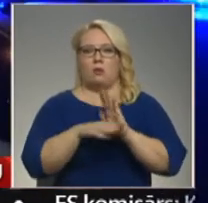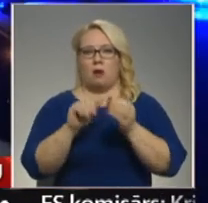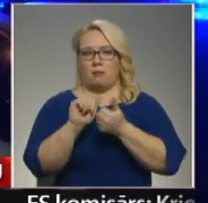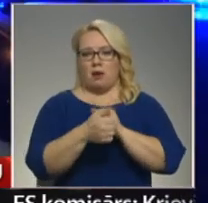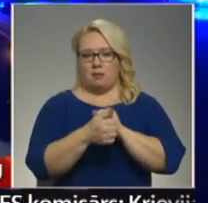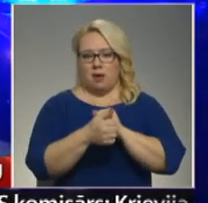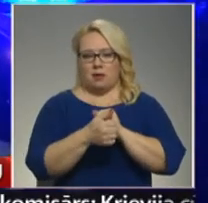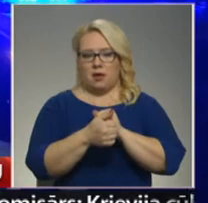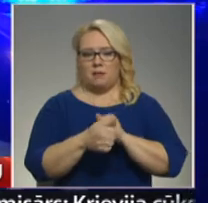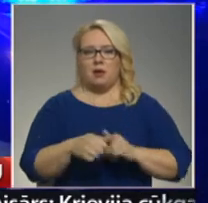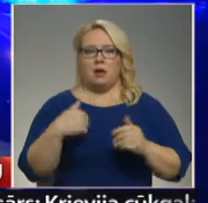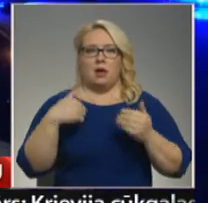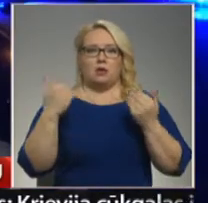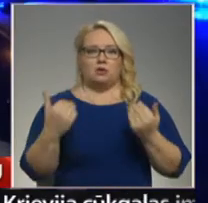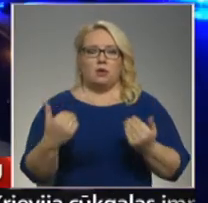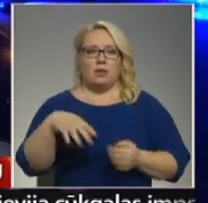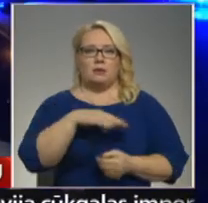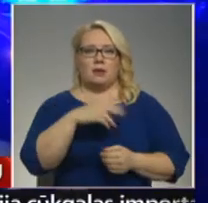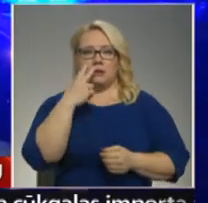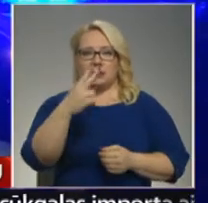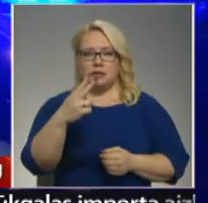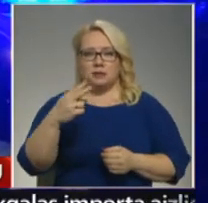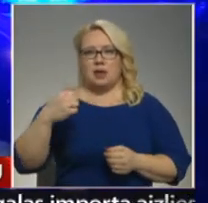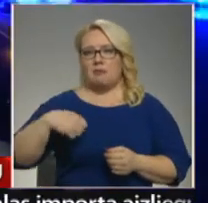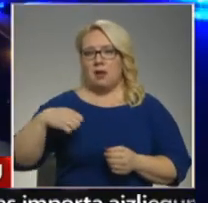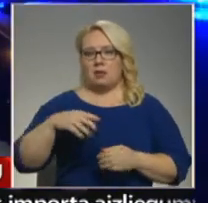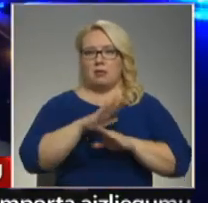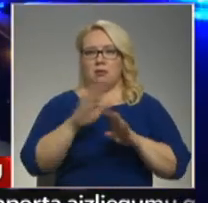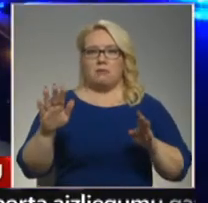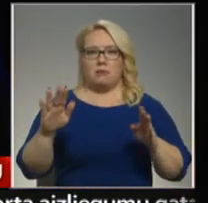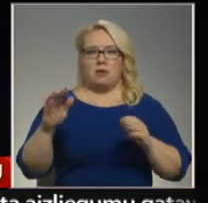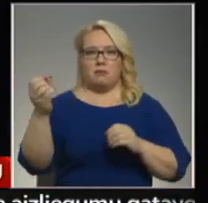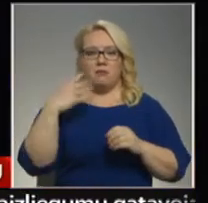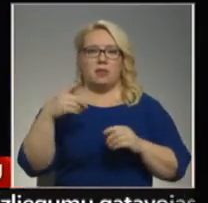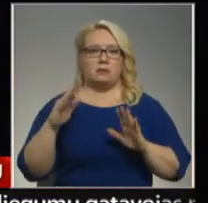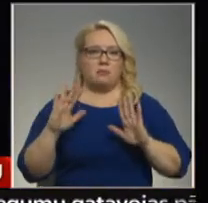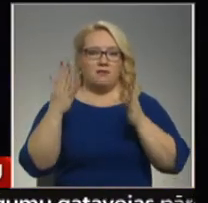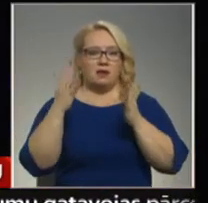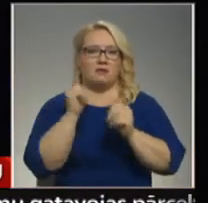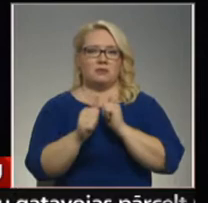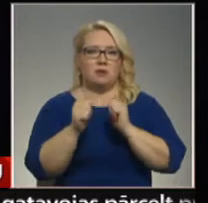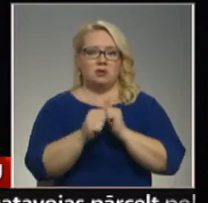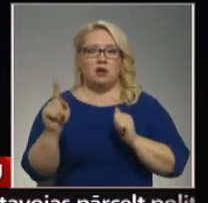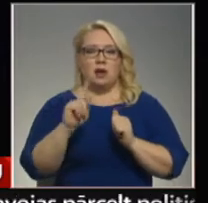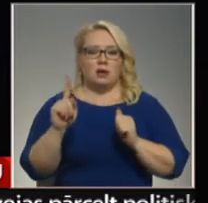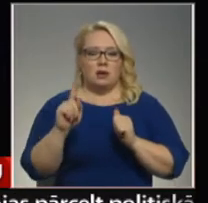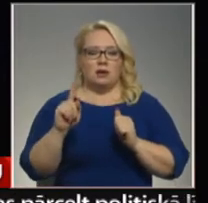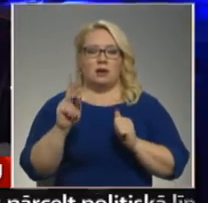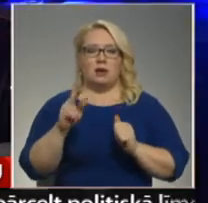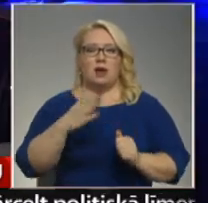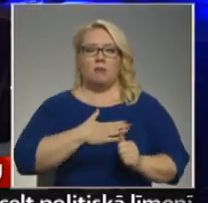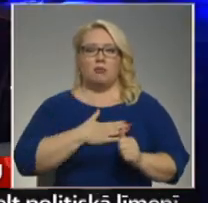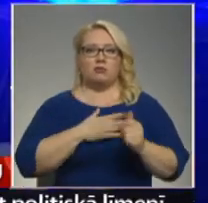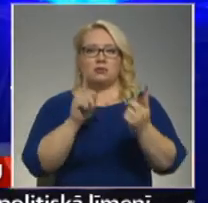Kā šodien arī redzējām, meitenim bija lūgt reizes izlases, bet tas ir pavecam. Visbiežāk ir porstīgi laikam, ka mūsu